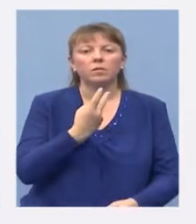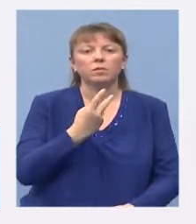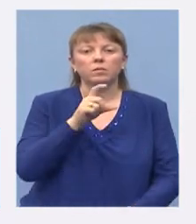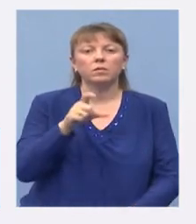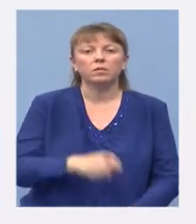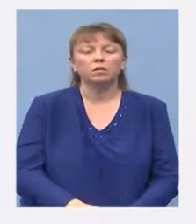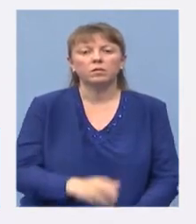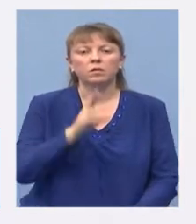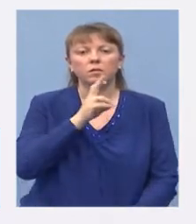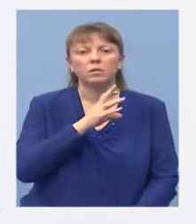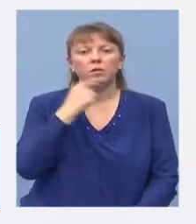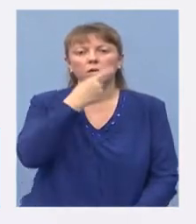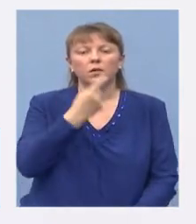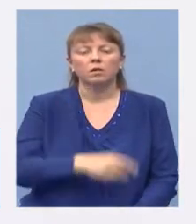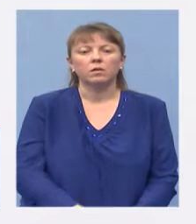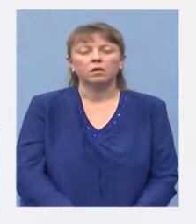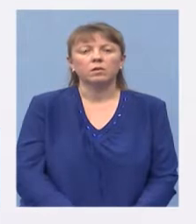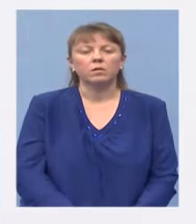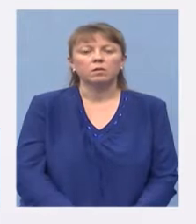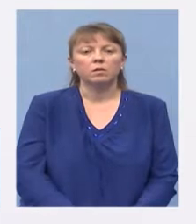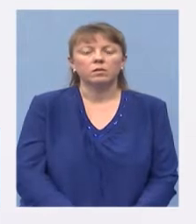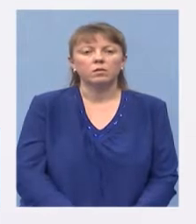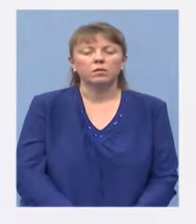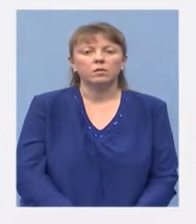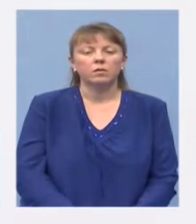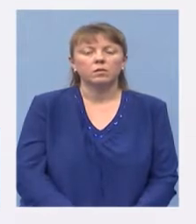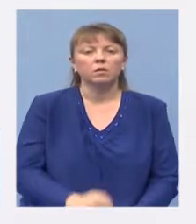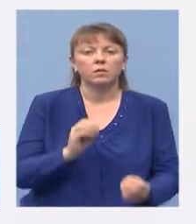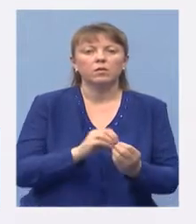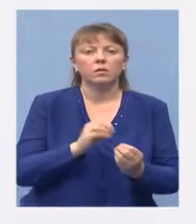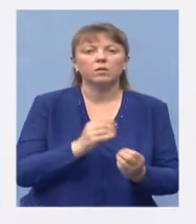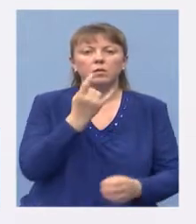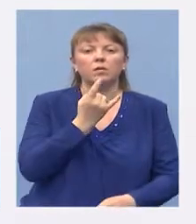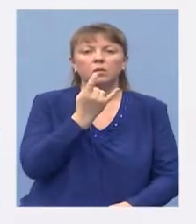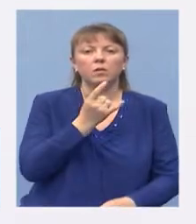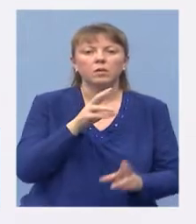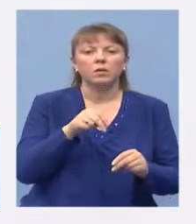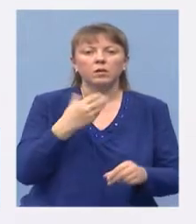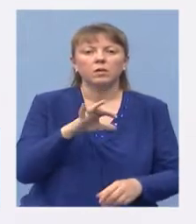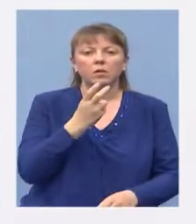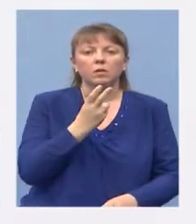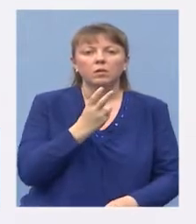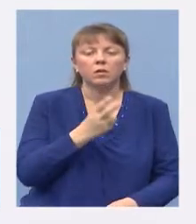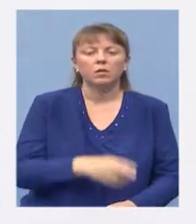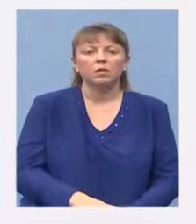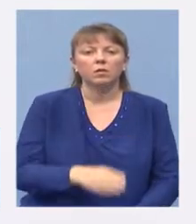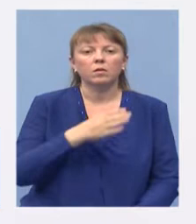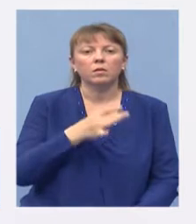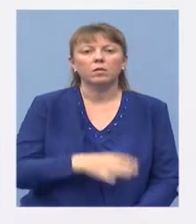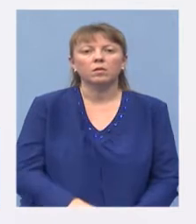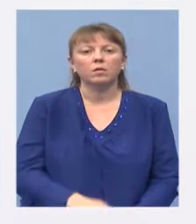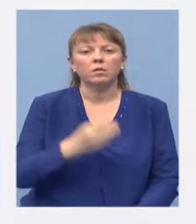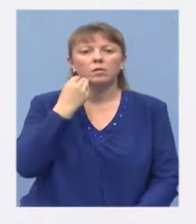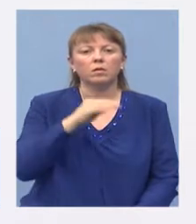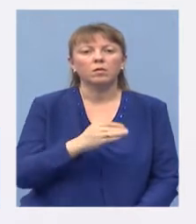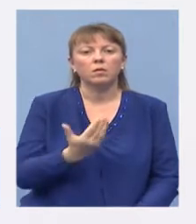жителем и государственным органом, и чтобы по принципу единого окна все услуги получали в ЦОНах. То, что, в принципе,